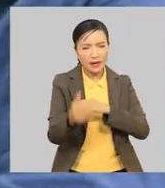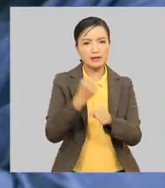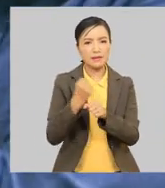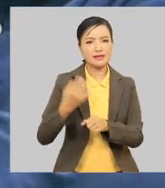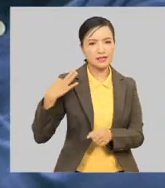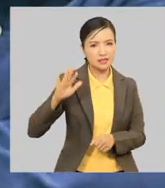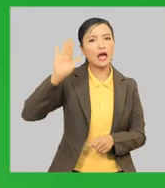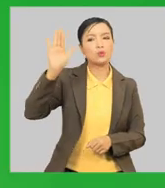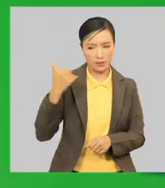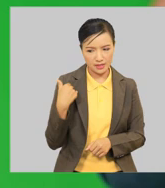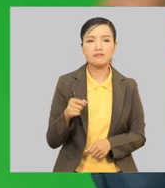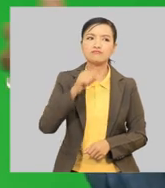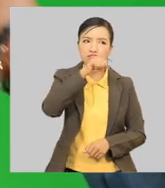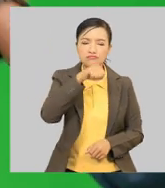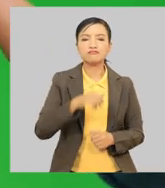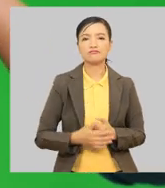าออกไปทำงานจิตอาสาด้วย ใช